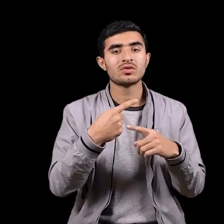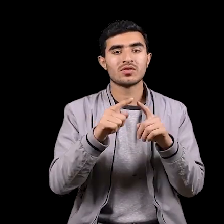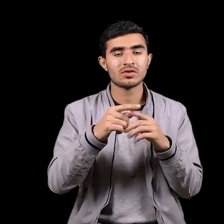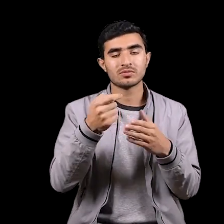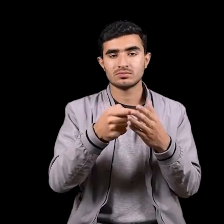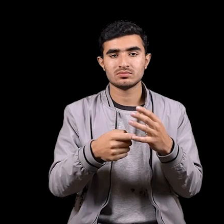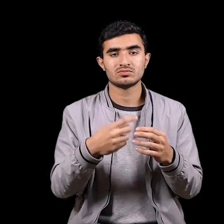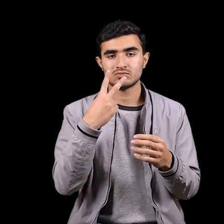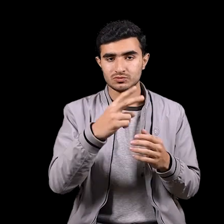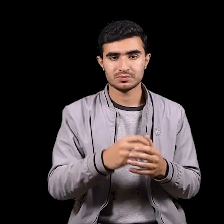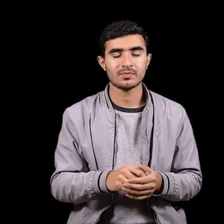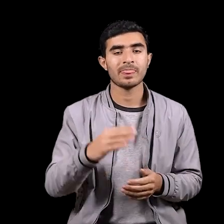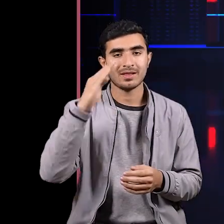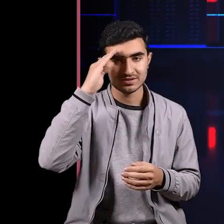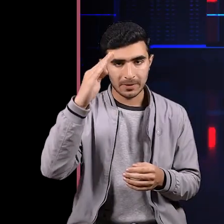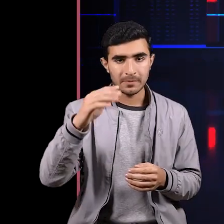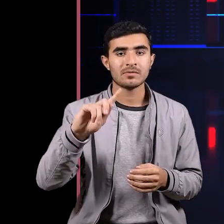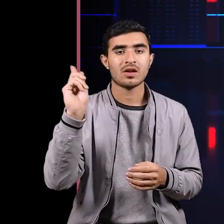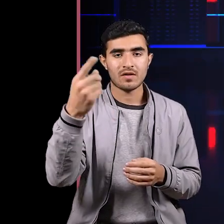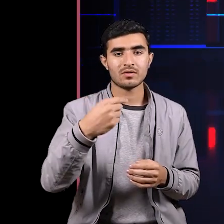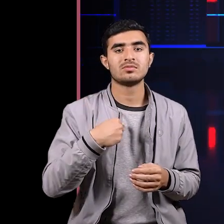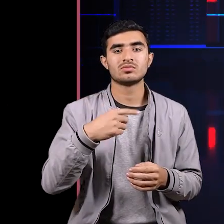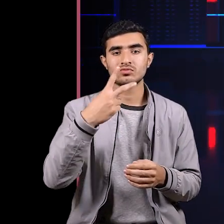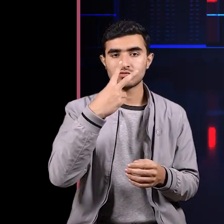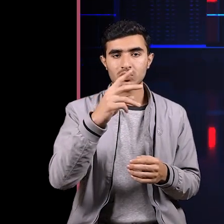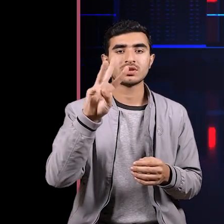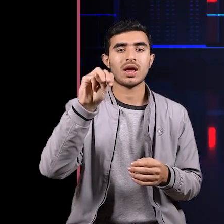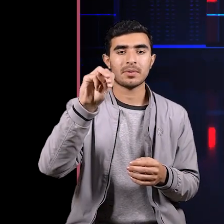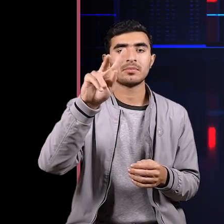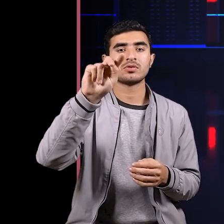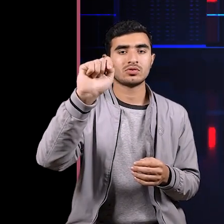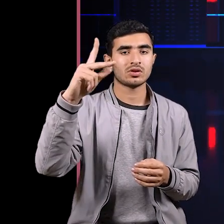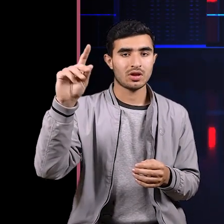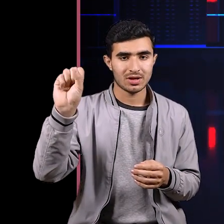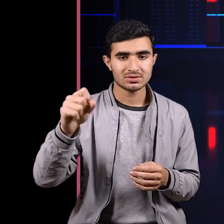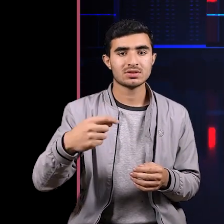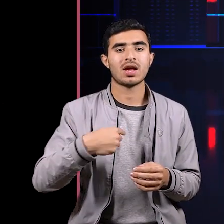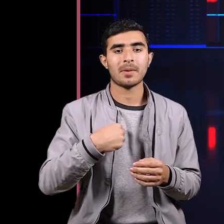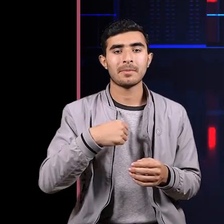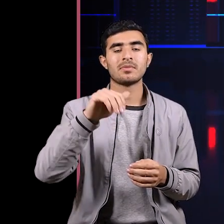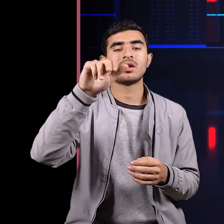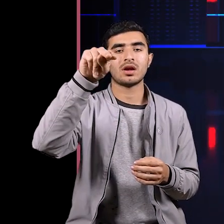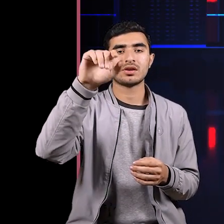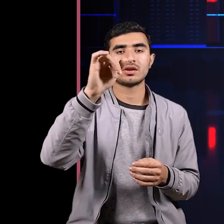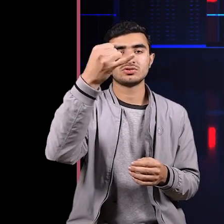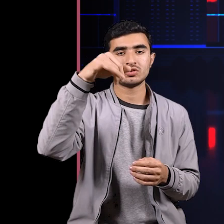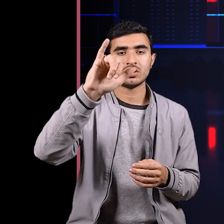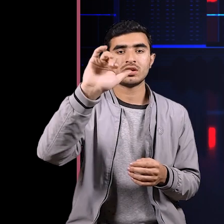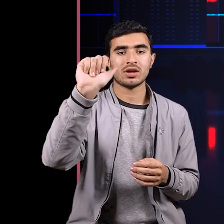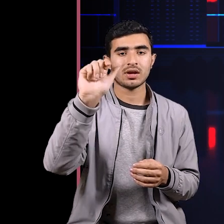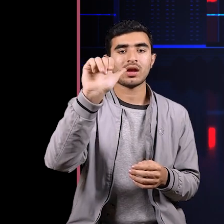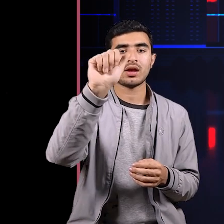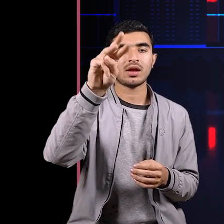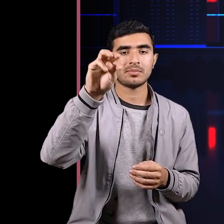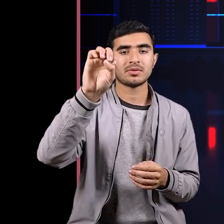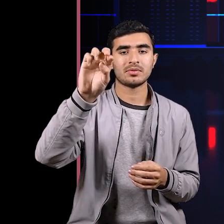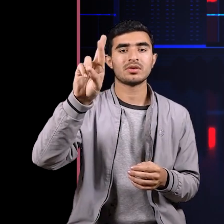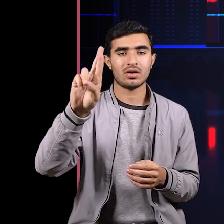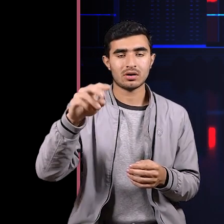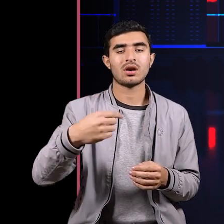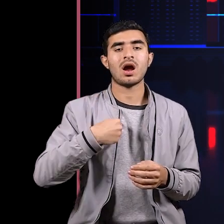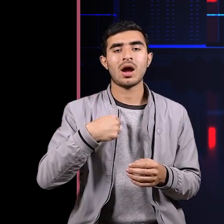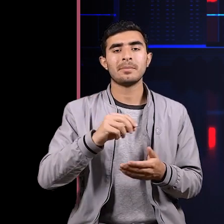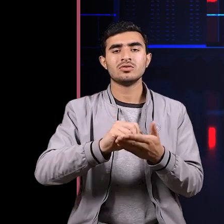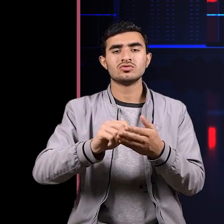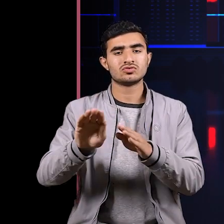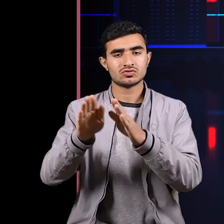तारीखी और कितनी खूबसूरत है। अस्सलाम वालेकुम एवरीवन, यू आर वाचिंग MM Talks and this is Najia Mir. I am a journalist by profession and I